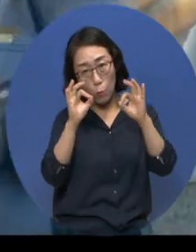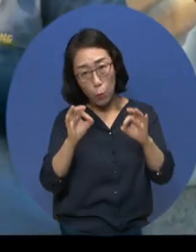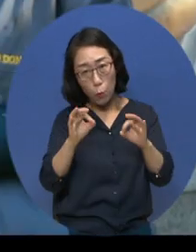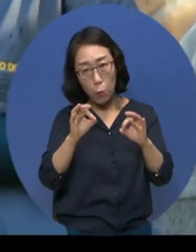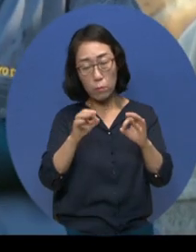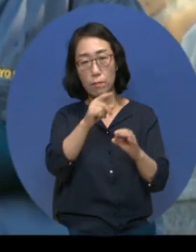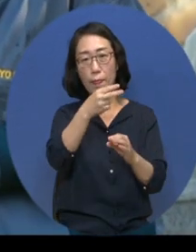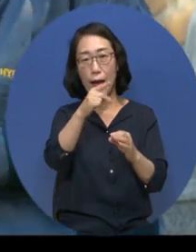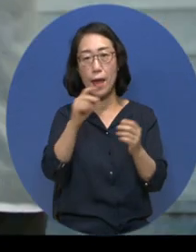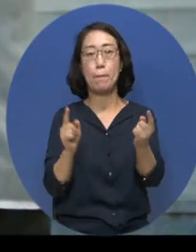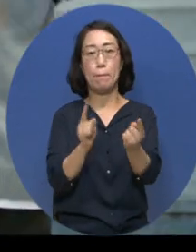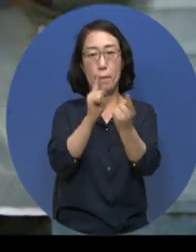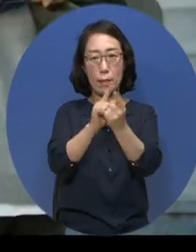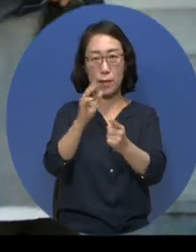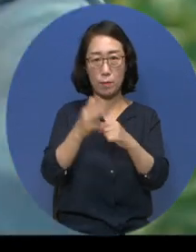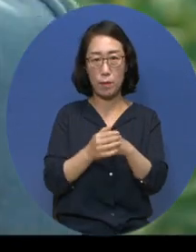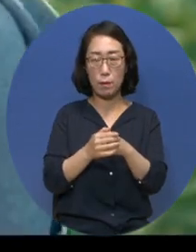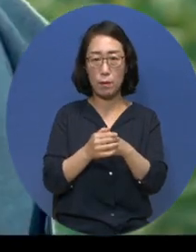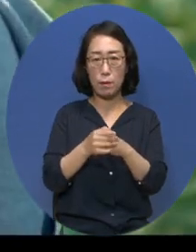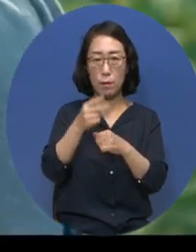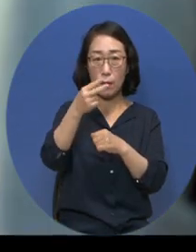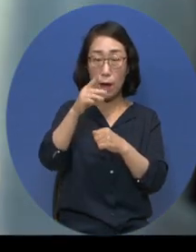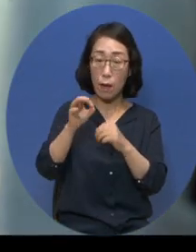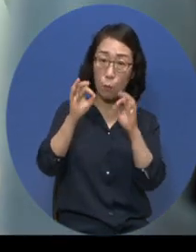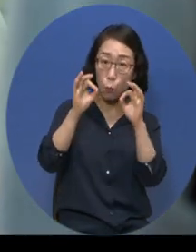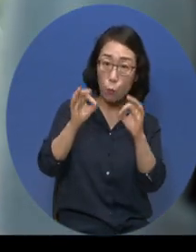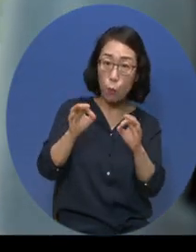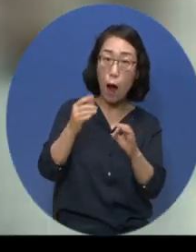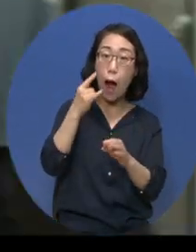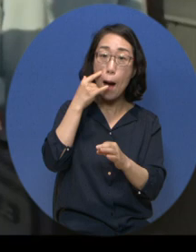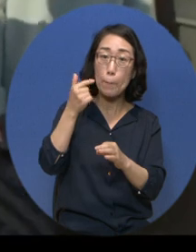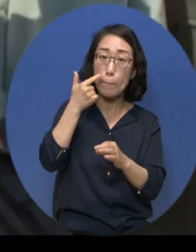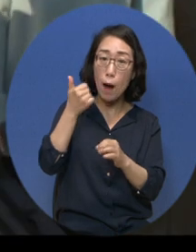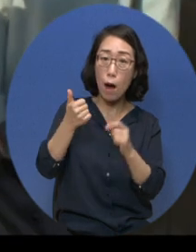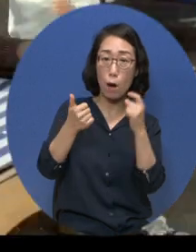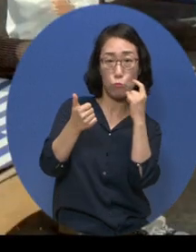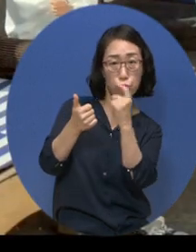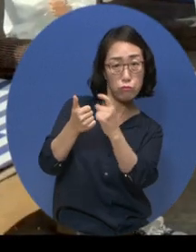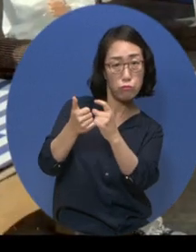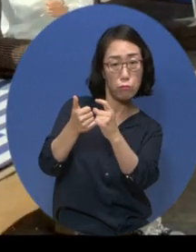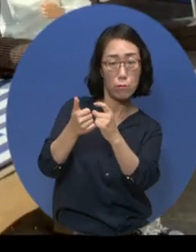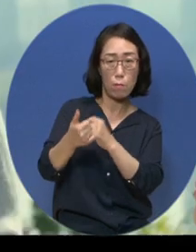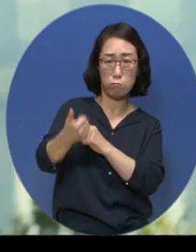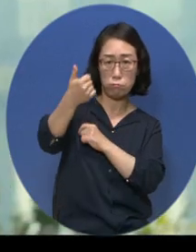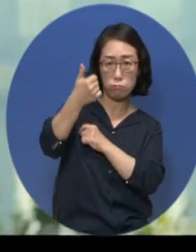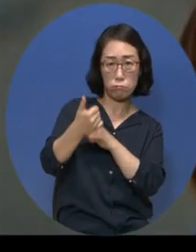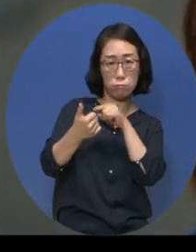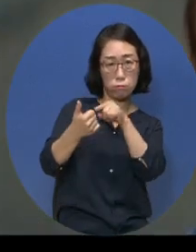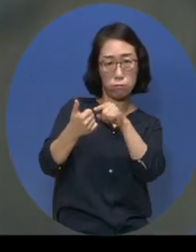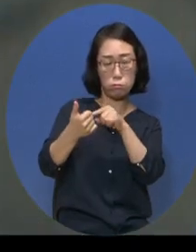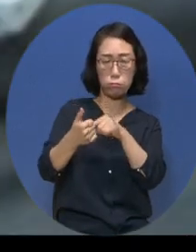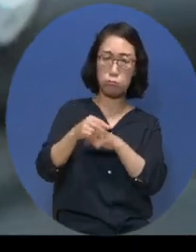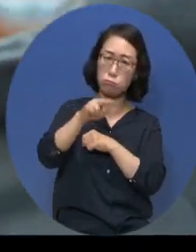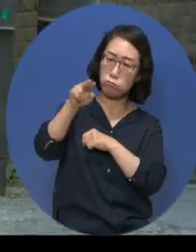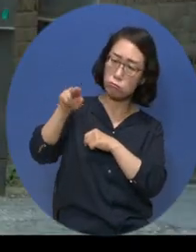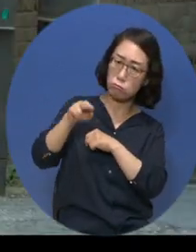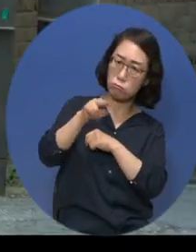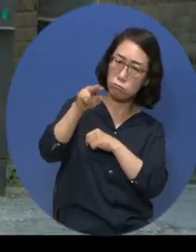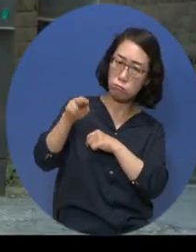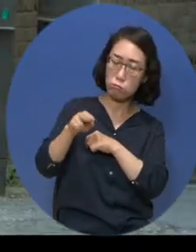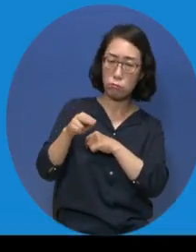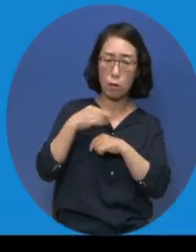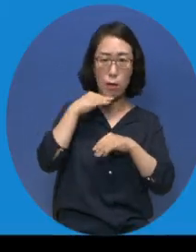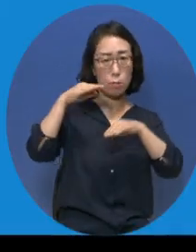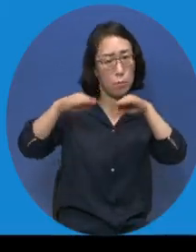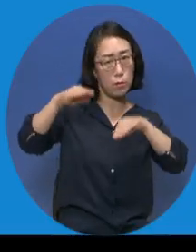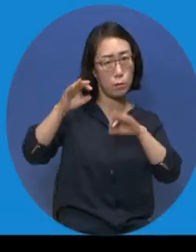되는데요. 그런 다혜가 아빠라고 부르는 사람이 등장하지만 아무리 봐도 자기